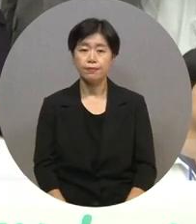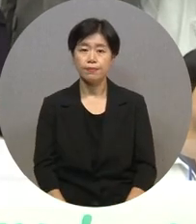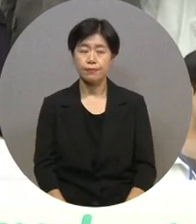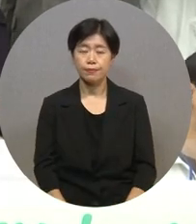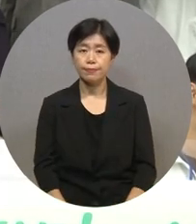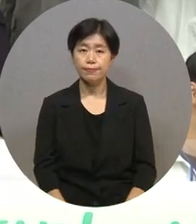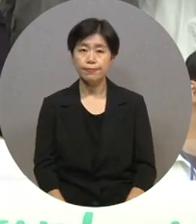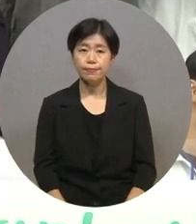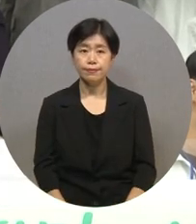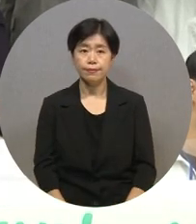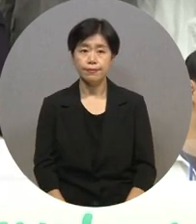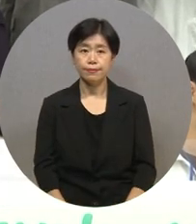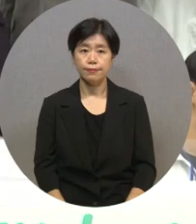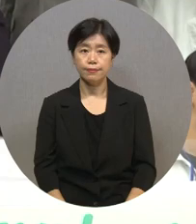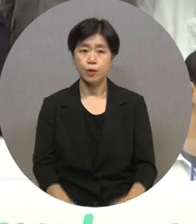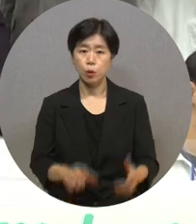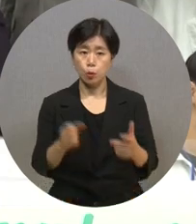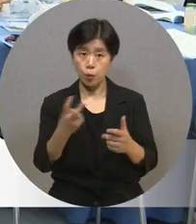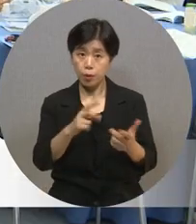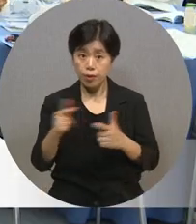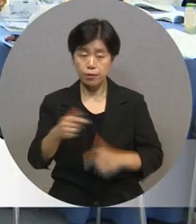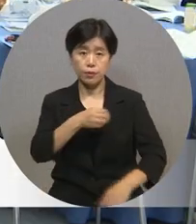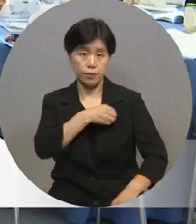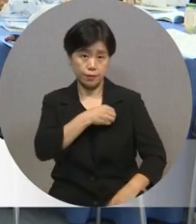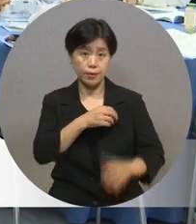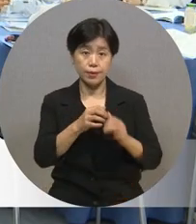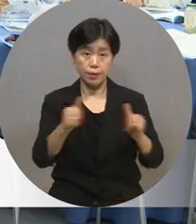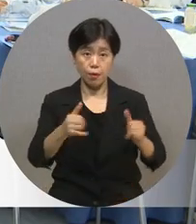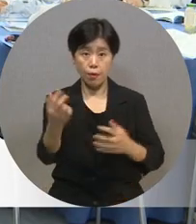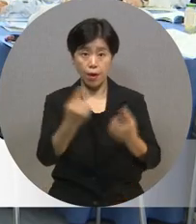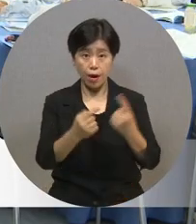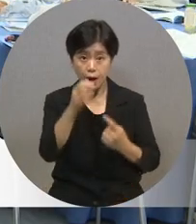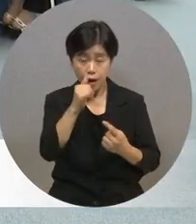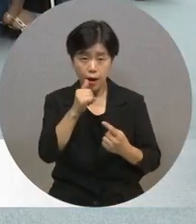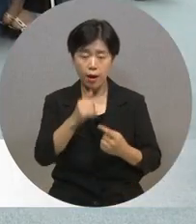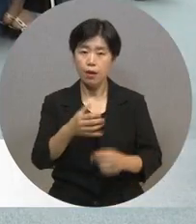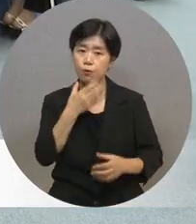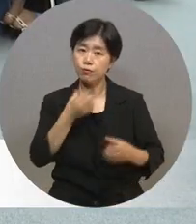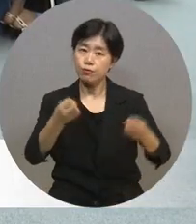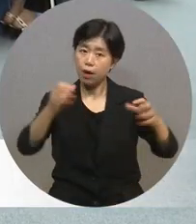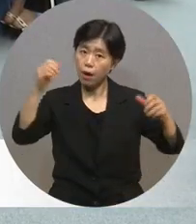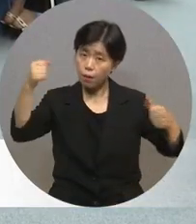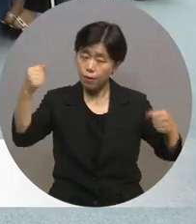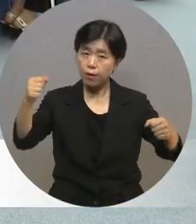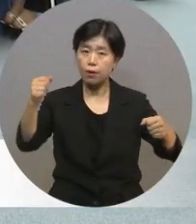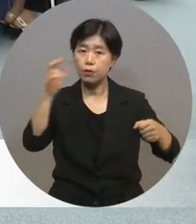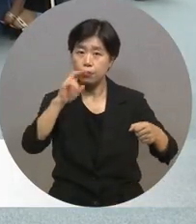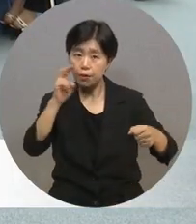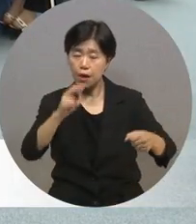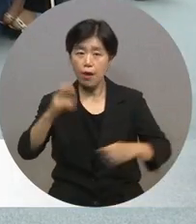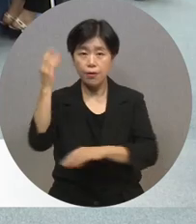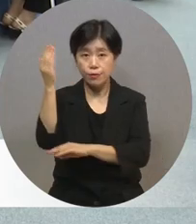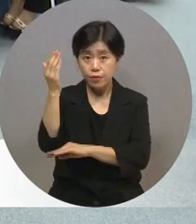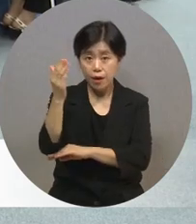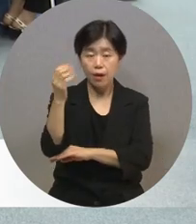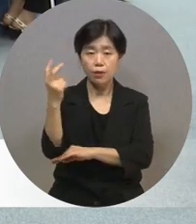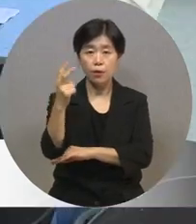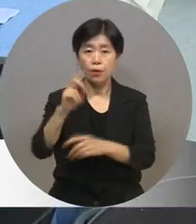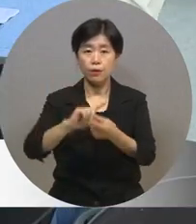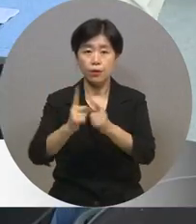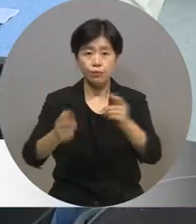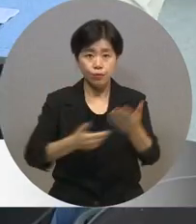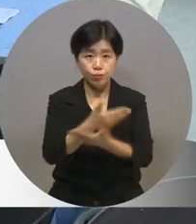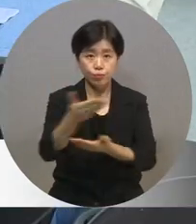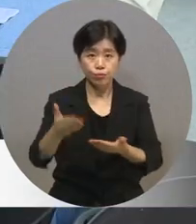윤명희 박형대 의원 등이 참석한 가운데 축하 공연과 축사, 5기 청년들과의 소통 간담회,